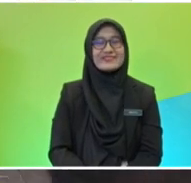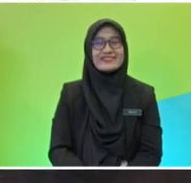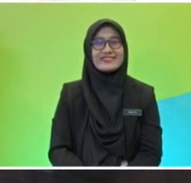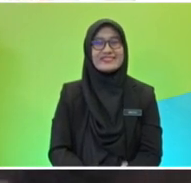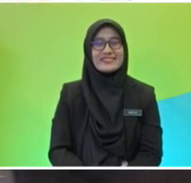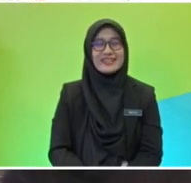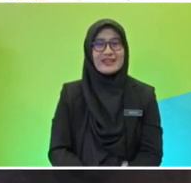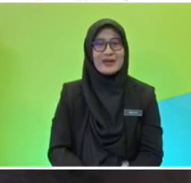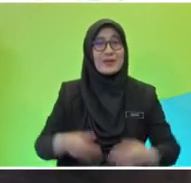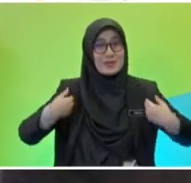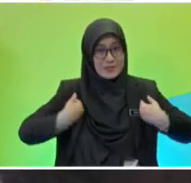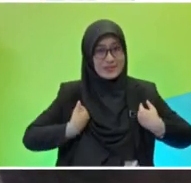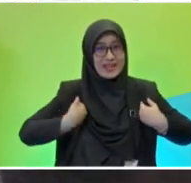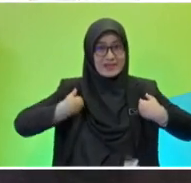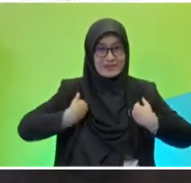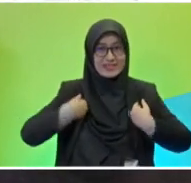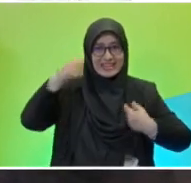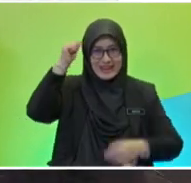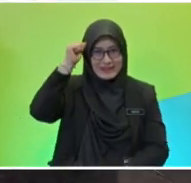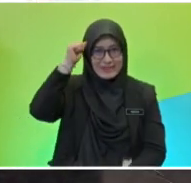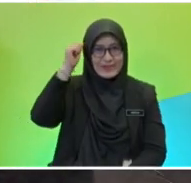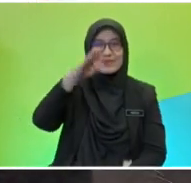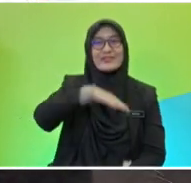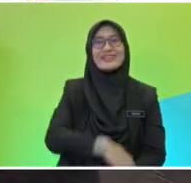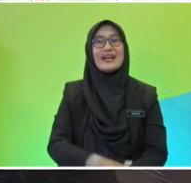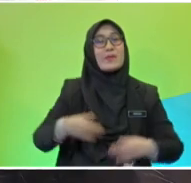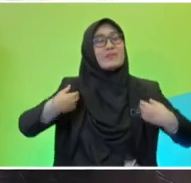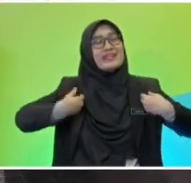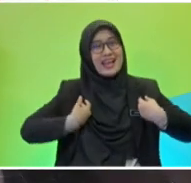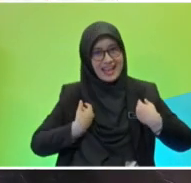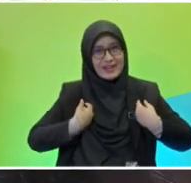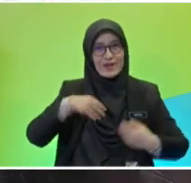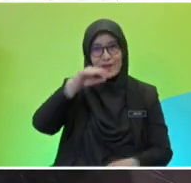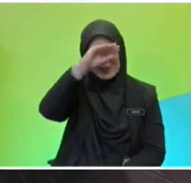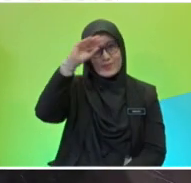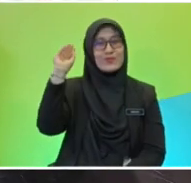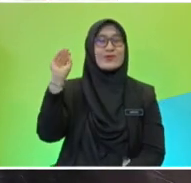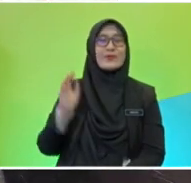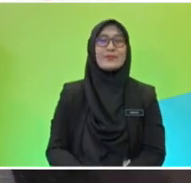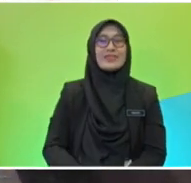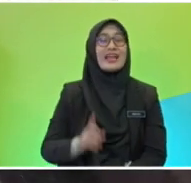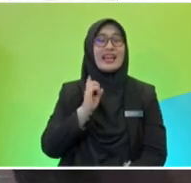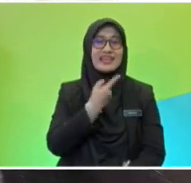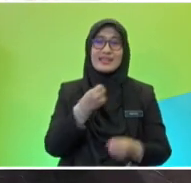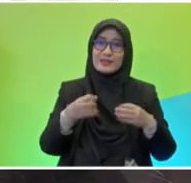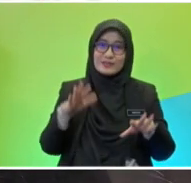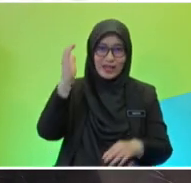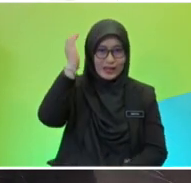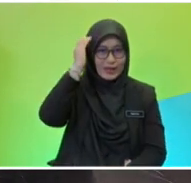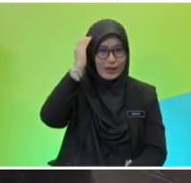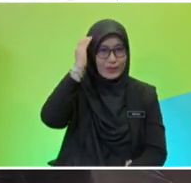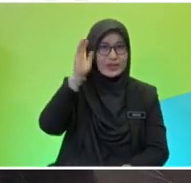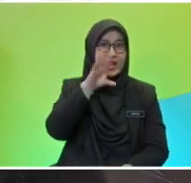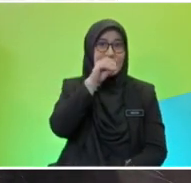Pernah tak? Yeah. Pernah tak mencabar kan? Cikgu, mencabar fizikal. Kita dah tahu macam mana itik bergerak, macam